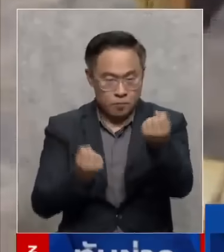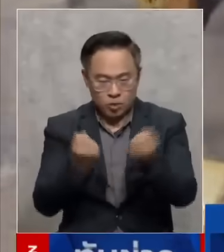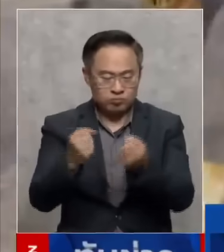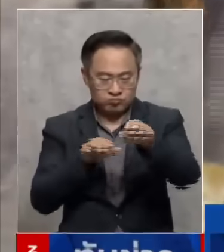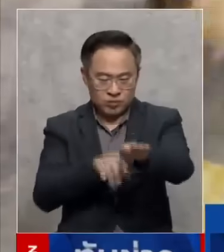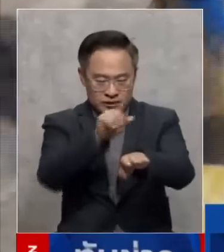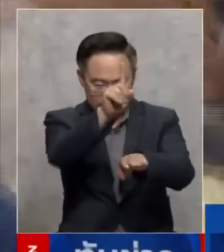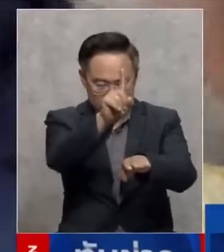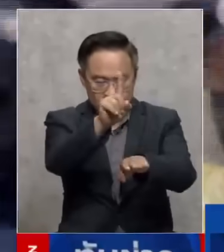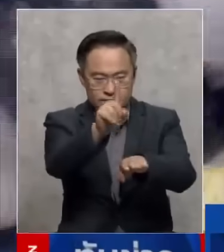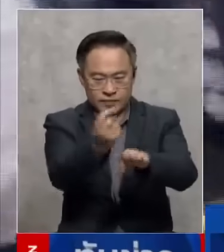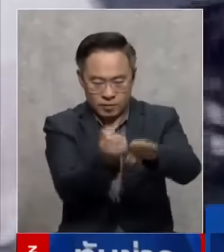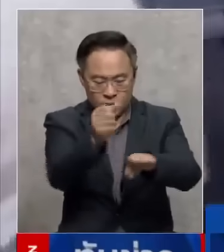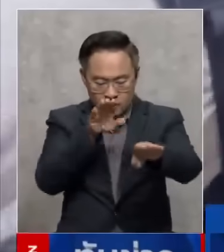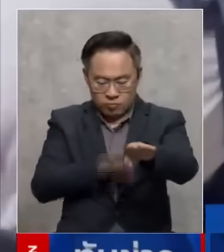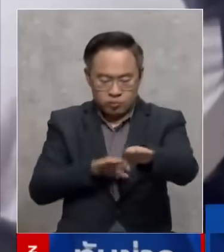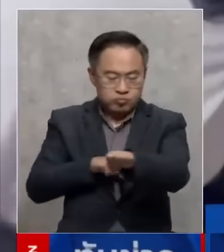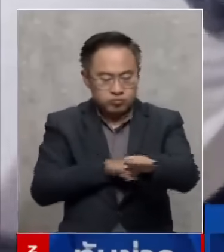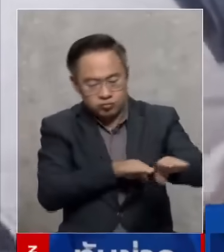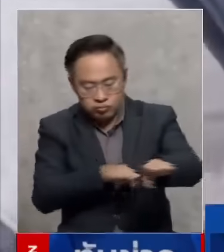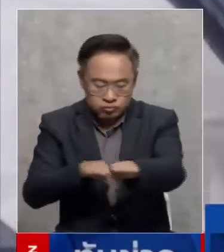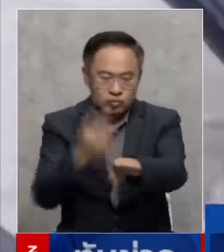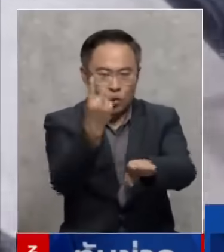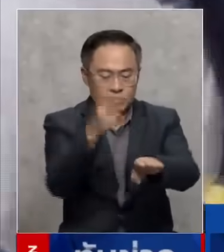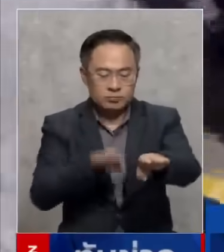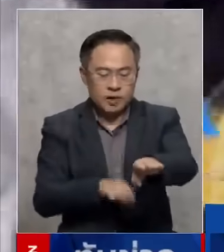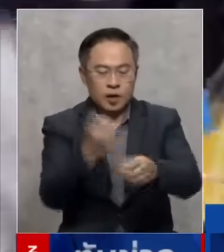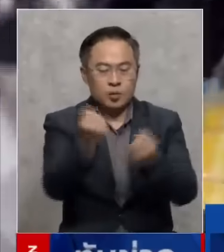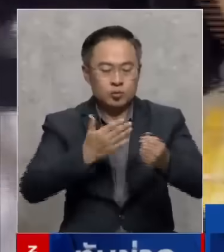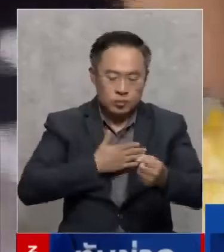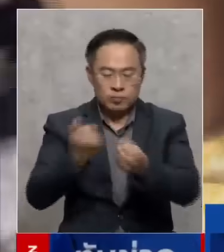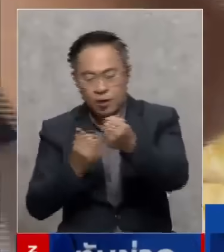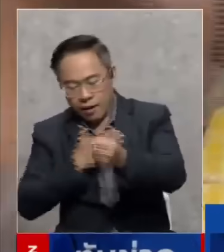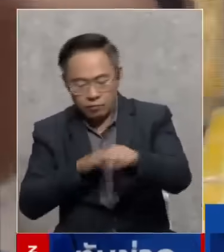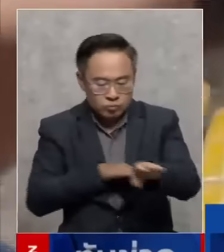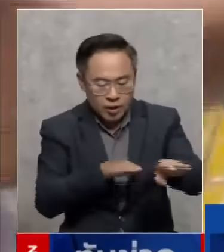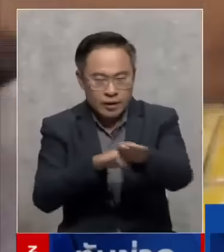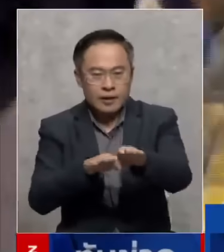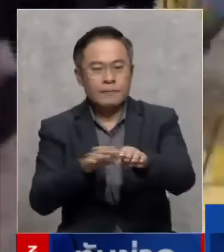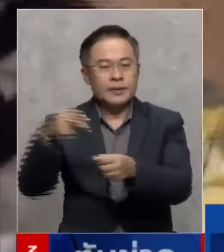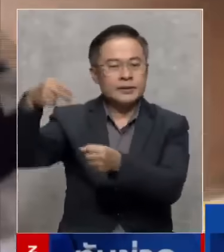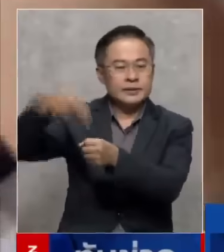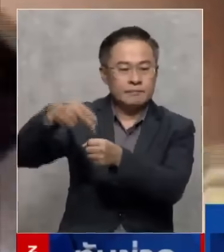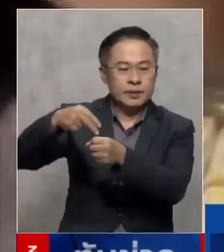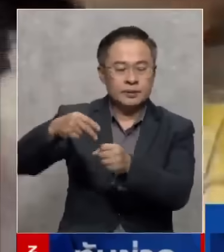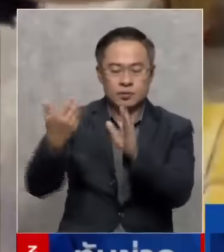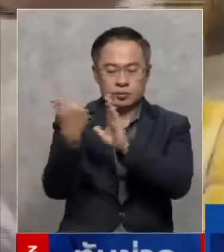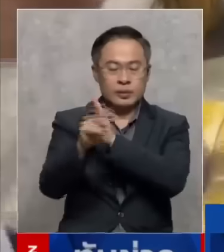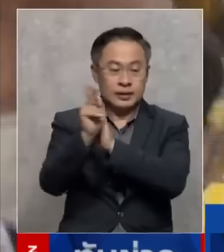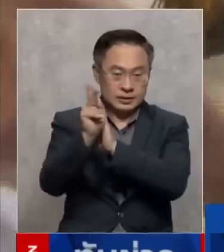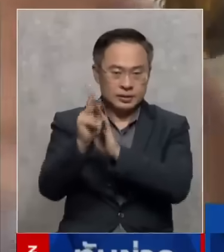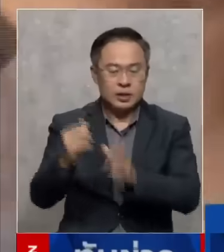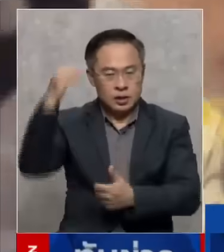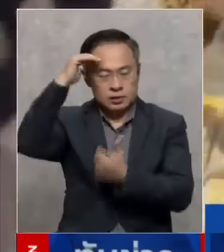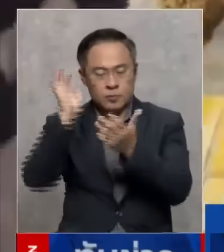แวะพักอยู่ที่ปั๊มน้ำมันในจังหวัดกาฬสินธุ์นะคะก็เลยไปแสดงตัวเข้าจับกุมทันทีพอไปตรวจค้นรถ